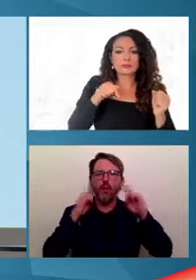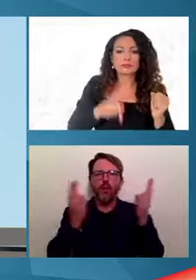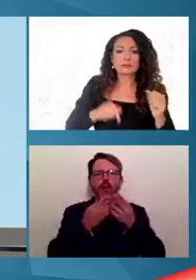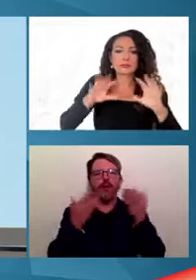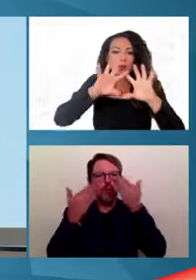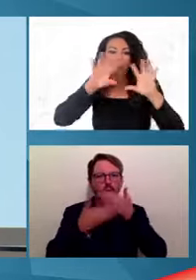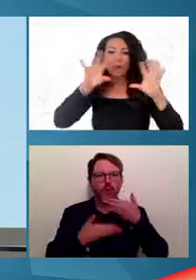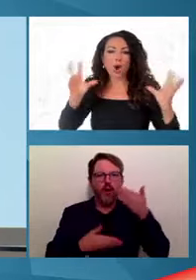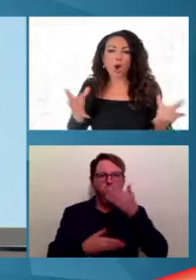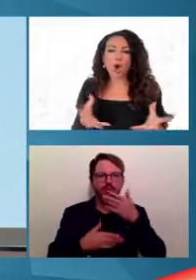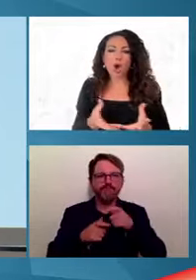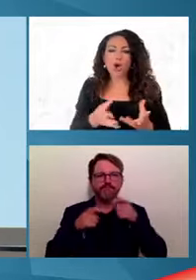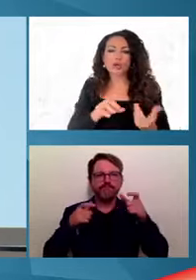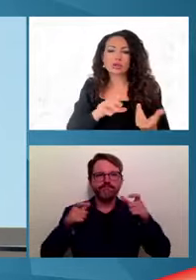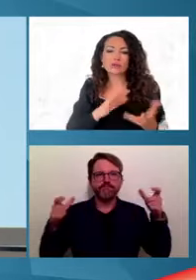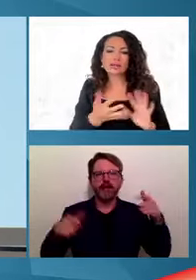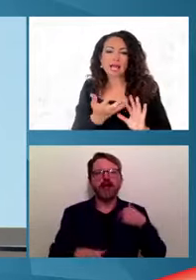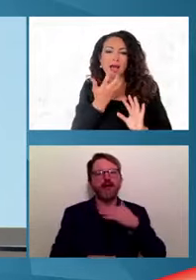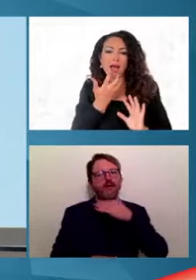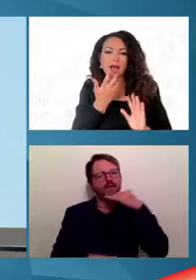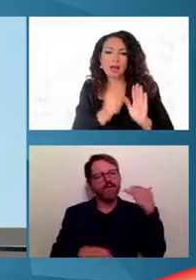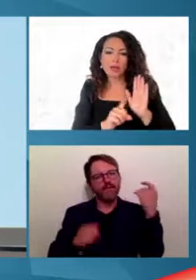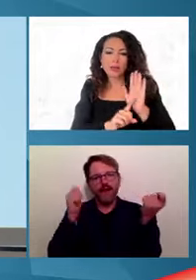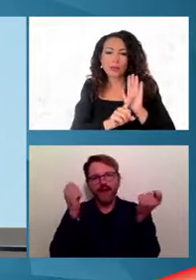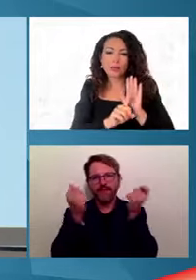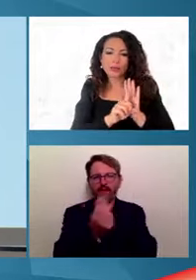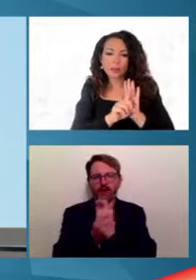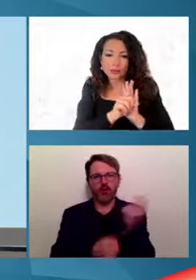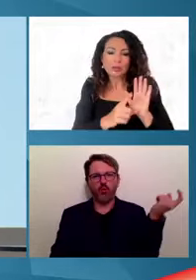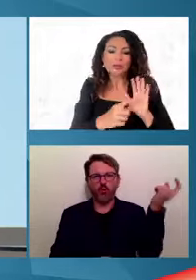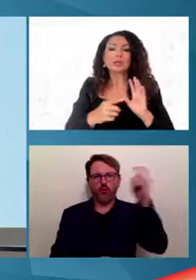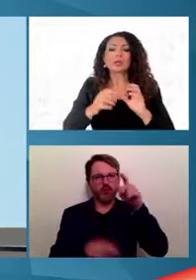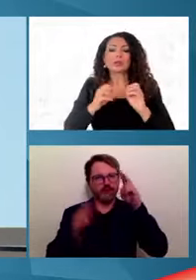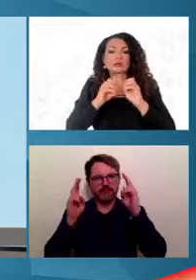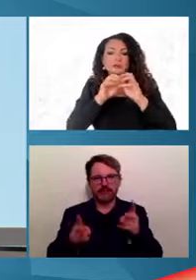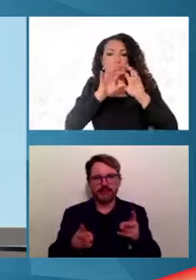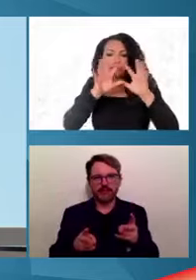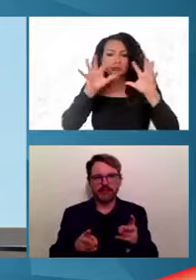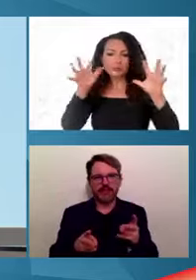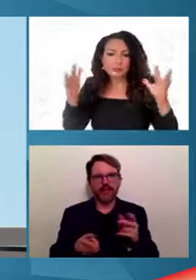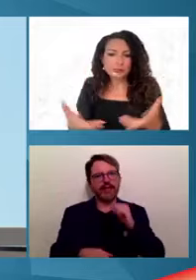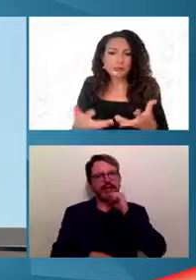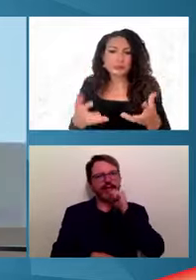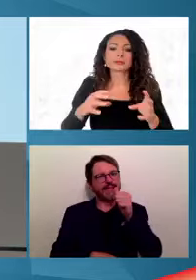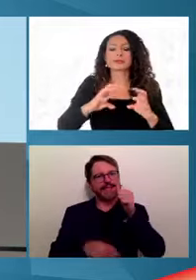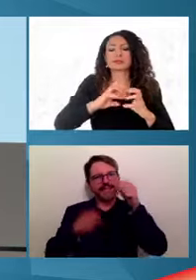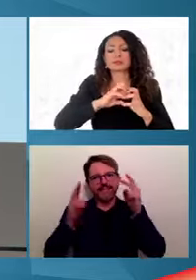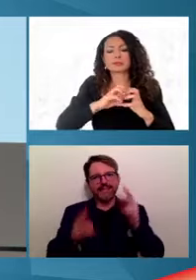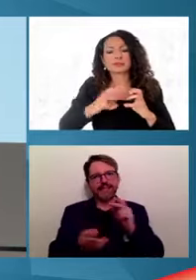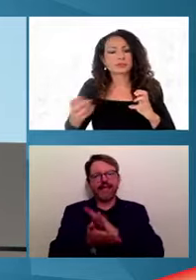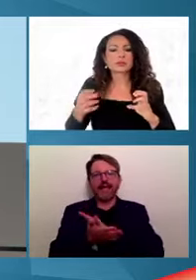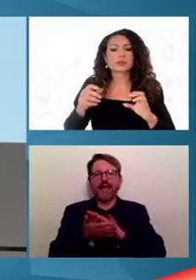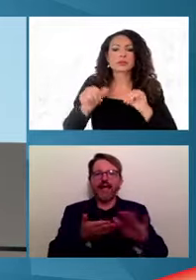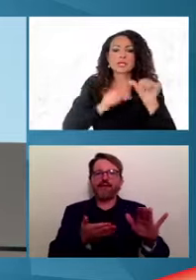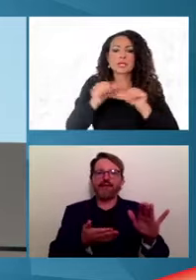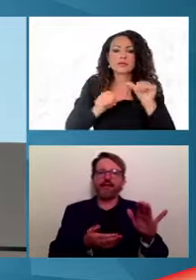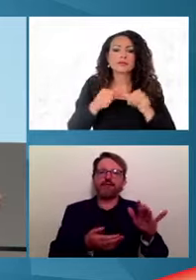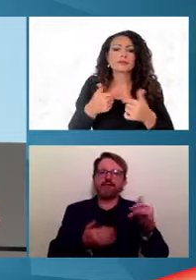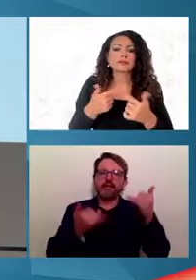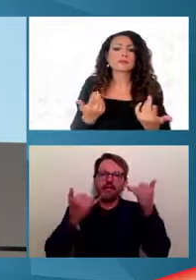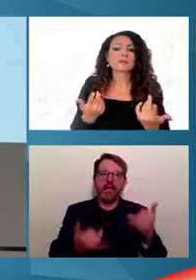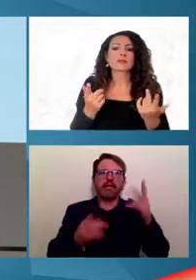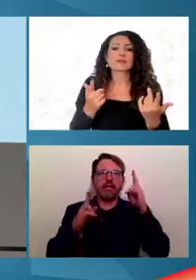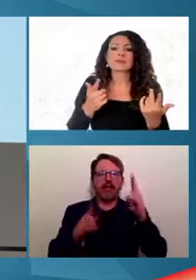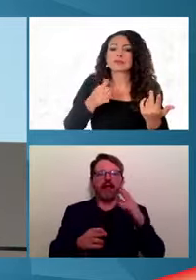Veränderung auch verlangen werden. Es wird nicht unbedingt so sein, dass man sagen kann, jetzt können wir uns